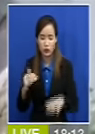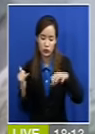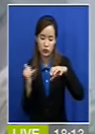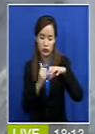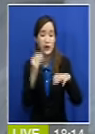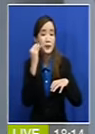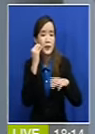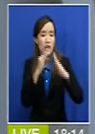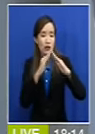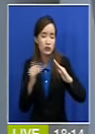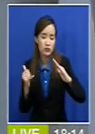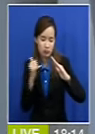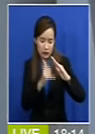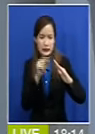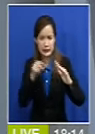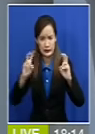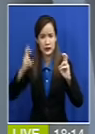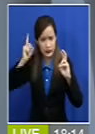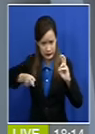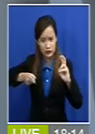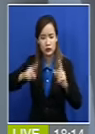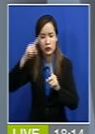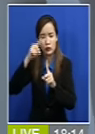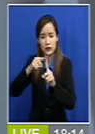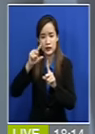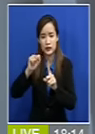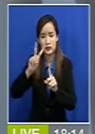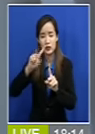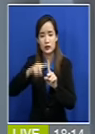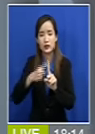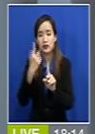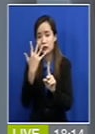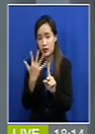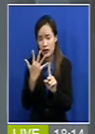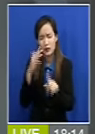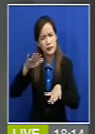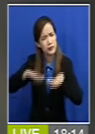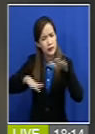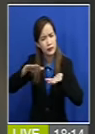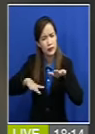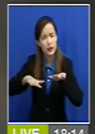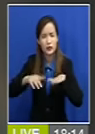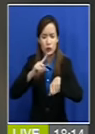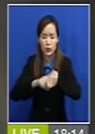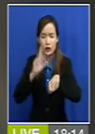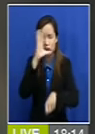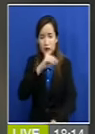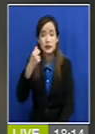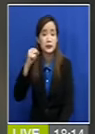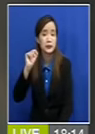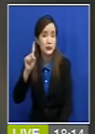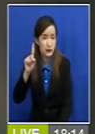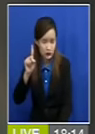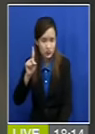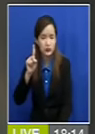อบคือเรื่องนี้เป็นเรื่องจริงที่เกิดขึ้นนะครับเกิดตั้งแต่วันที่22พฤษภาคมประมาณสัก5ทุ่มเป็นรีสอร์ทแห่งหนึ่